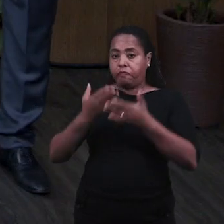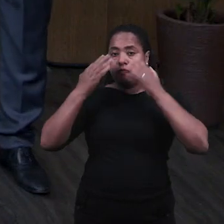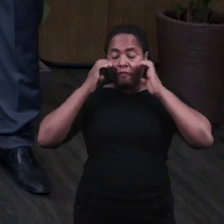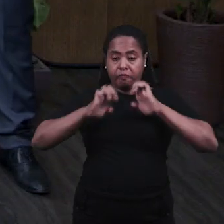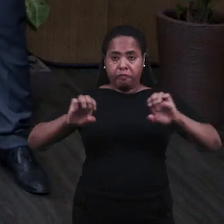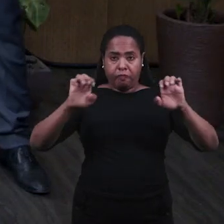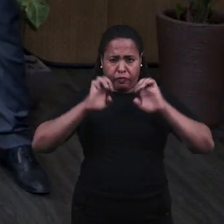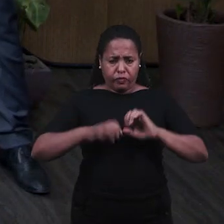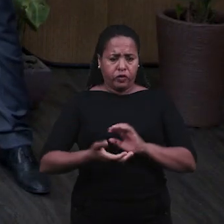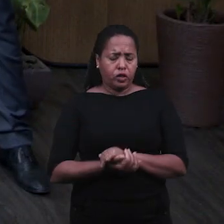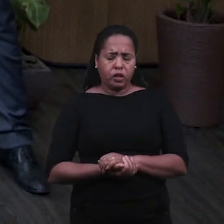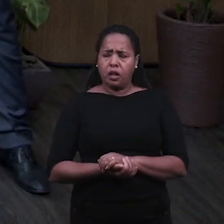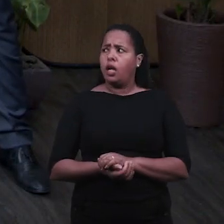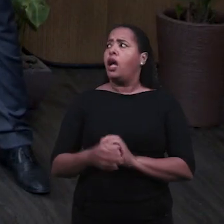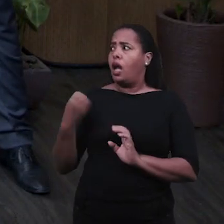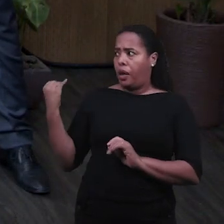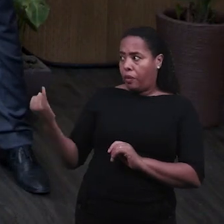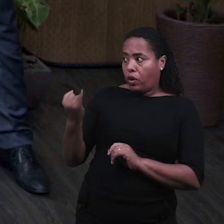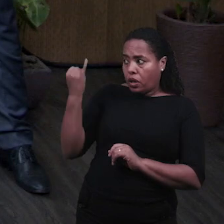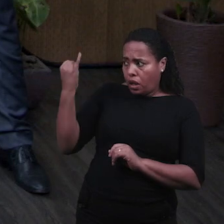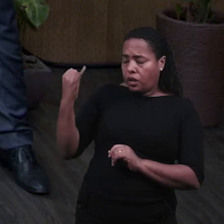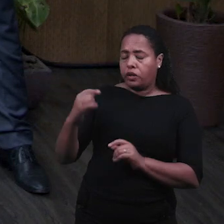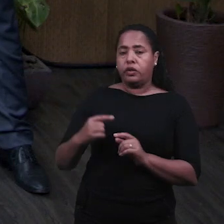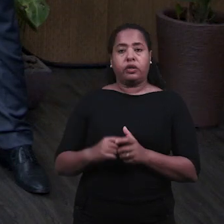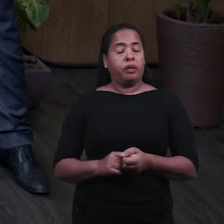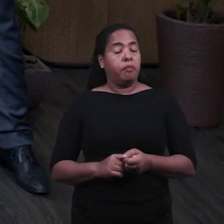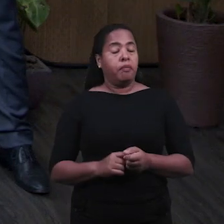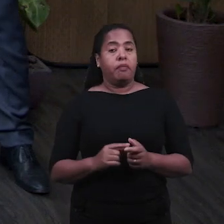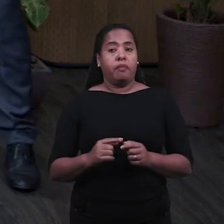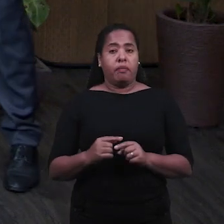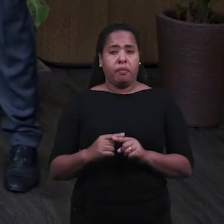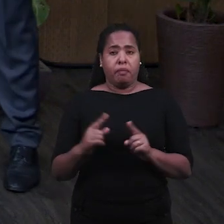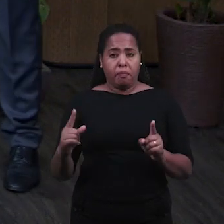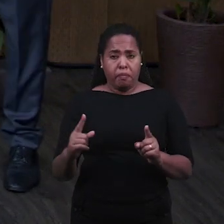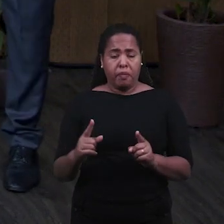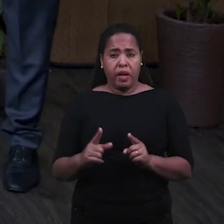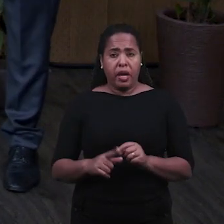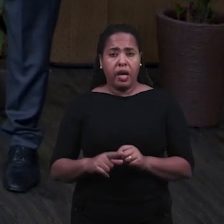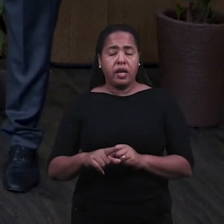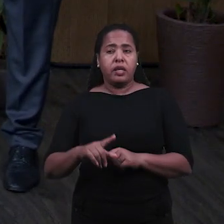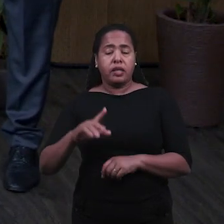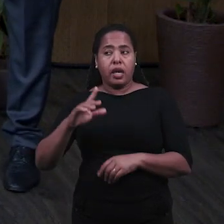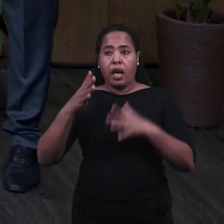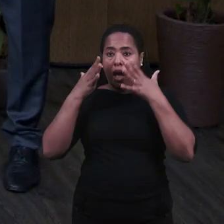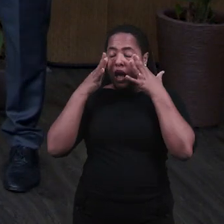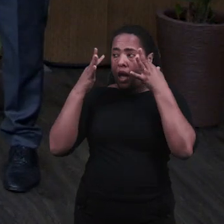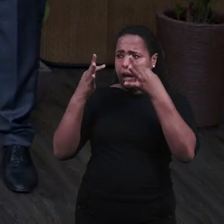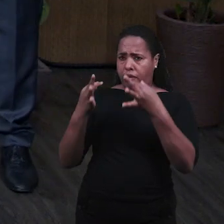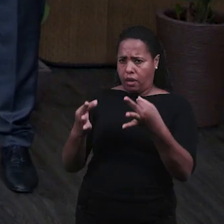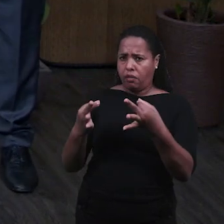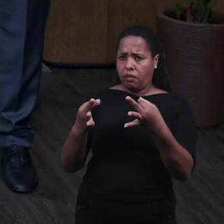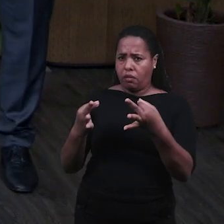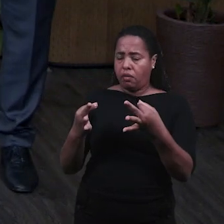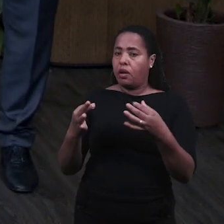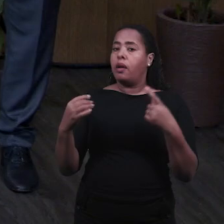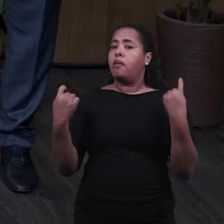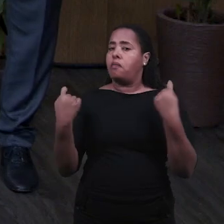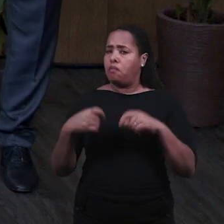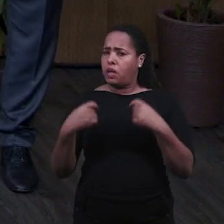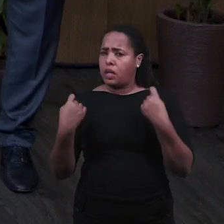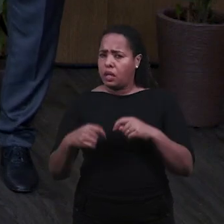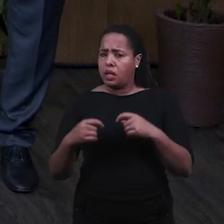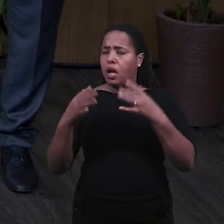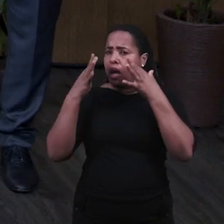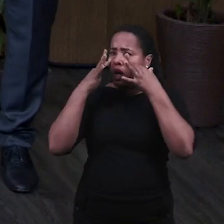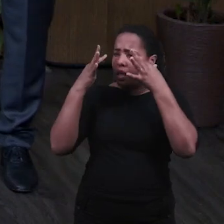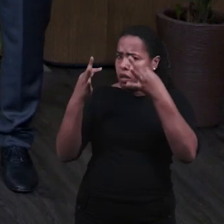l'évangile. Il ne suffit pas, et ça c'est important, seulement entendre, être